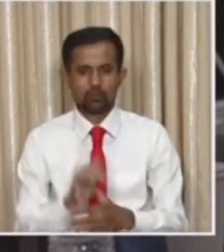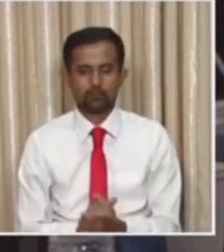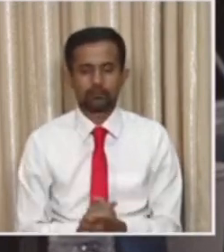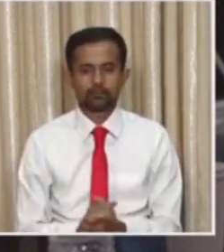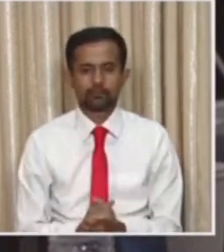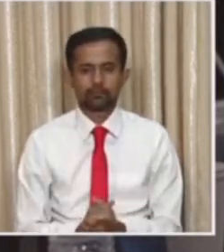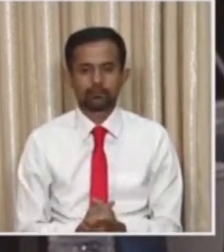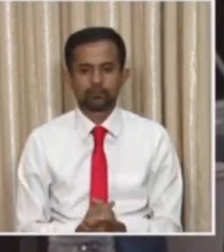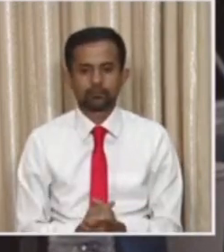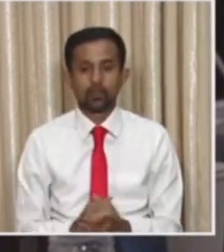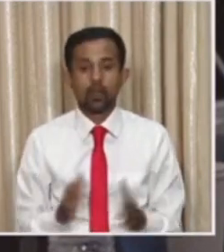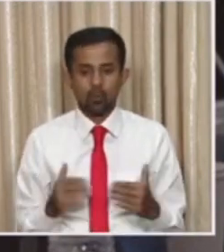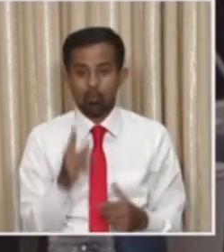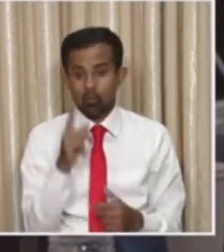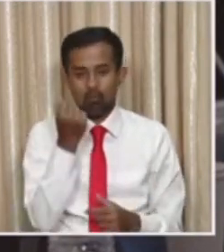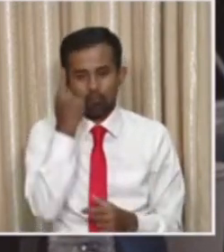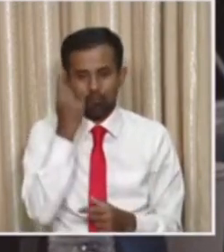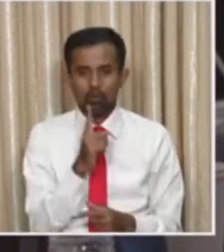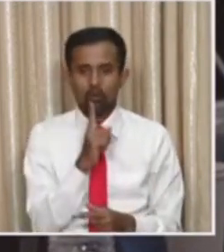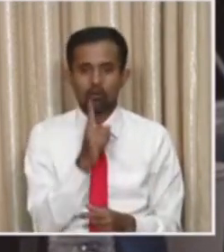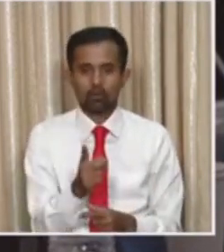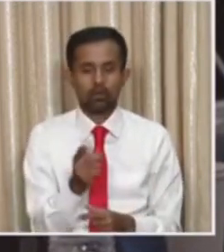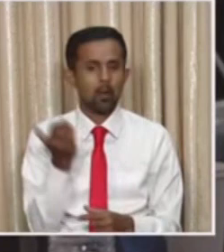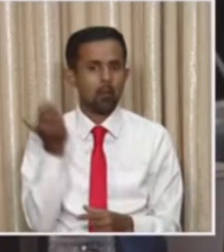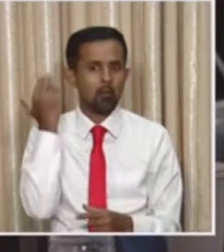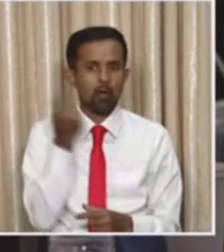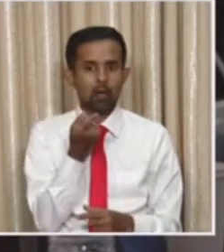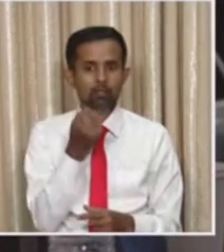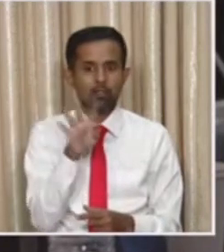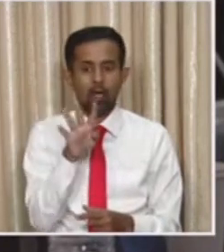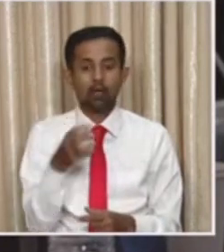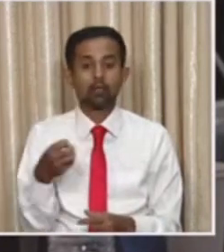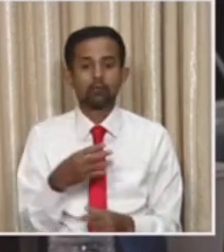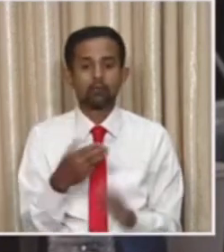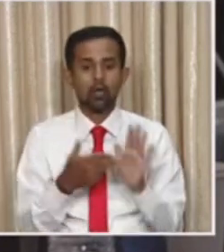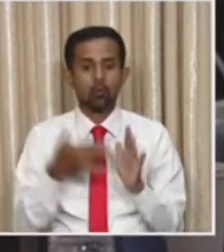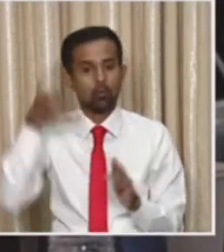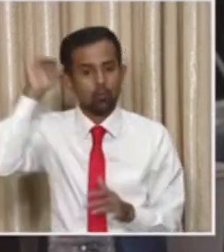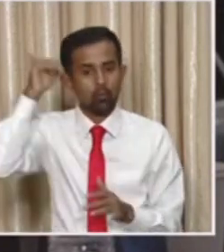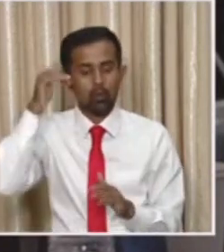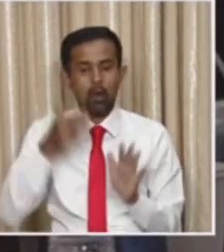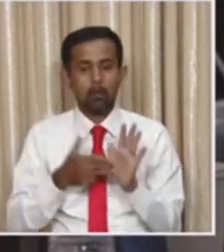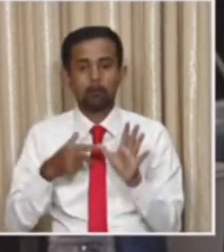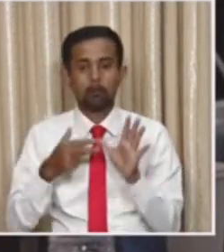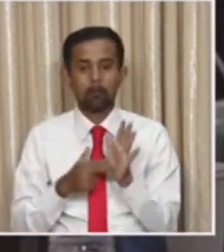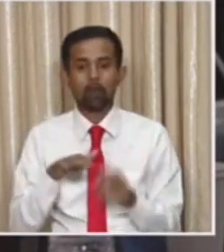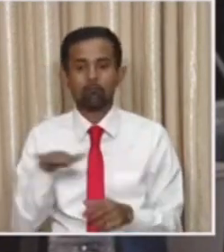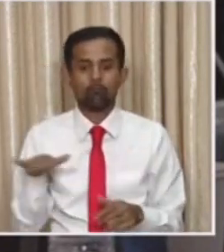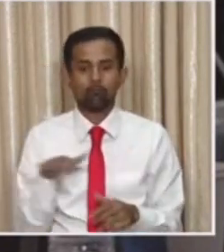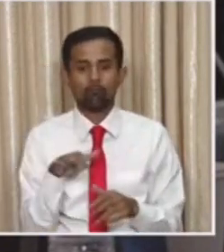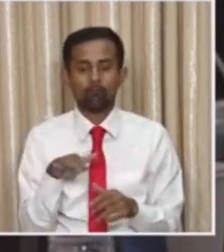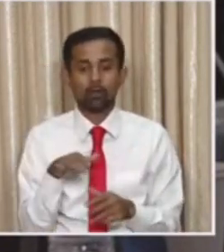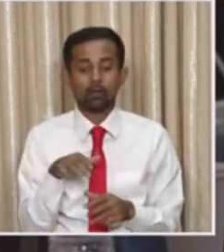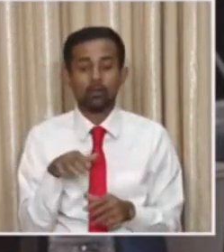நான் சுட்டிக்காட்டி முடிக்கின்றேன். கடந்த 14 முல்லைத்தீவு மாவட்டம் மாங்குளம் பிரதேசத்திலே கிளவன்குளம் என்ற